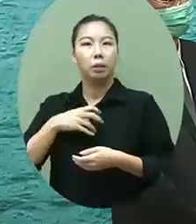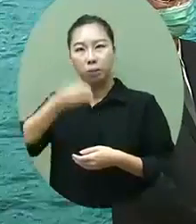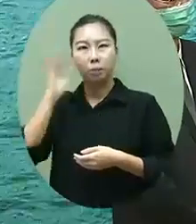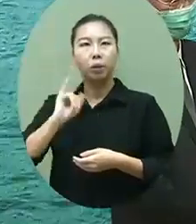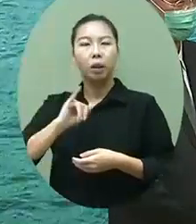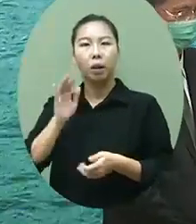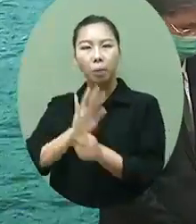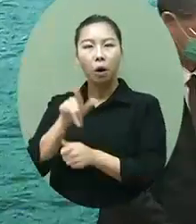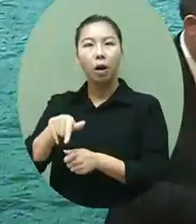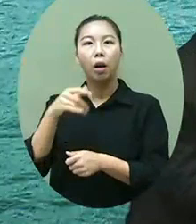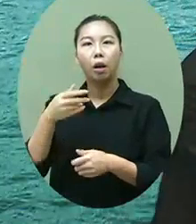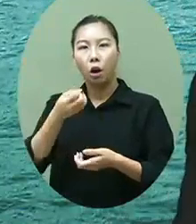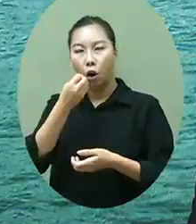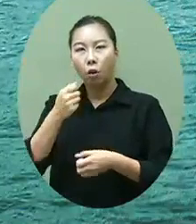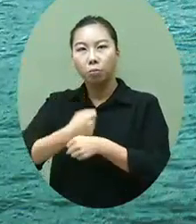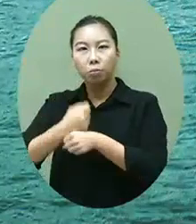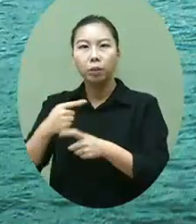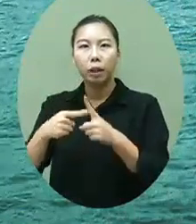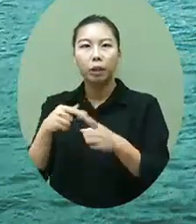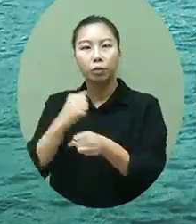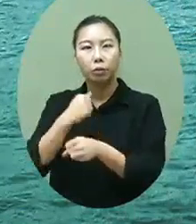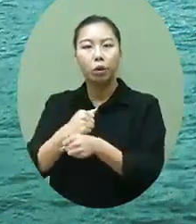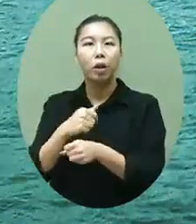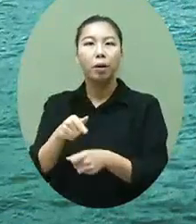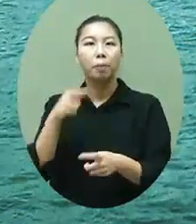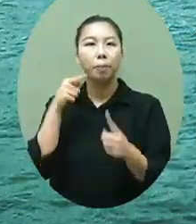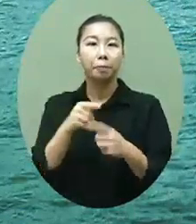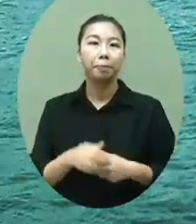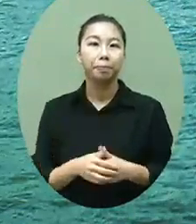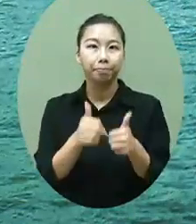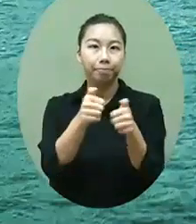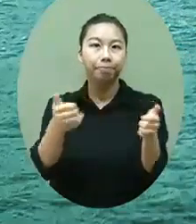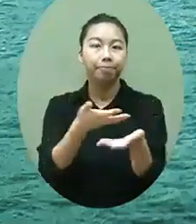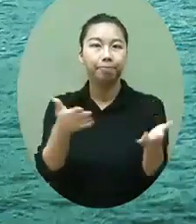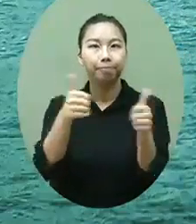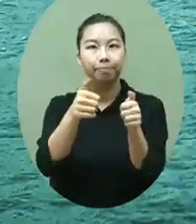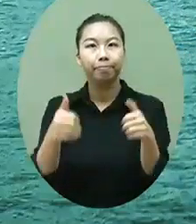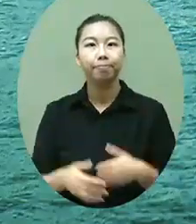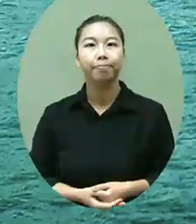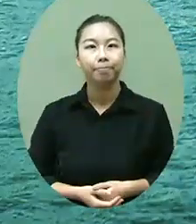工仔去做嘢，這個係我嘅初衷嚟嘅。 OK， 好多謝大家，唔該。